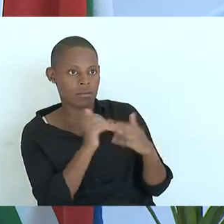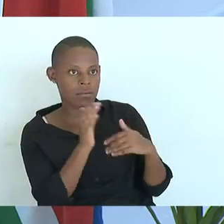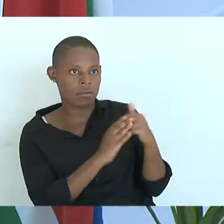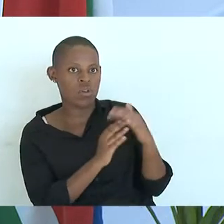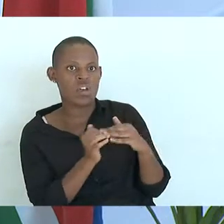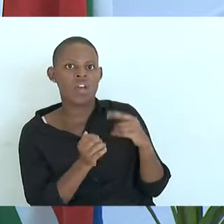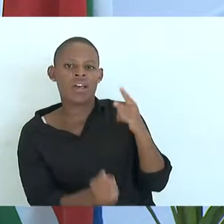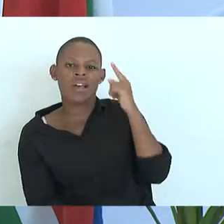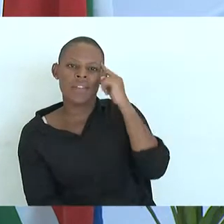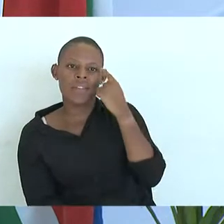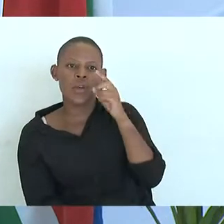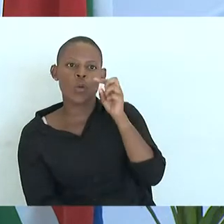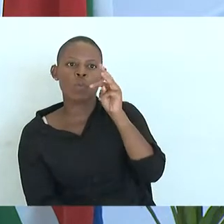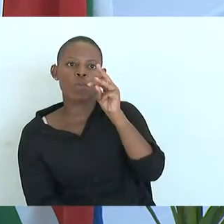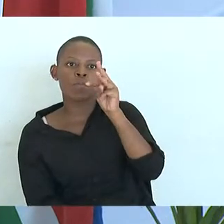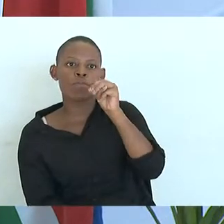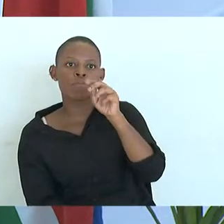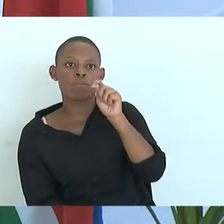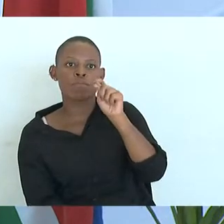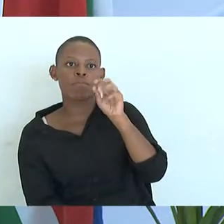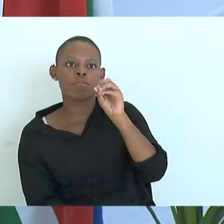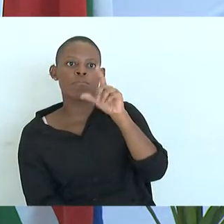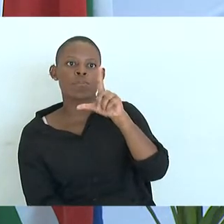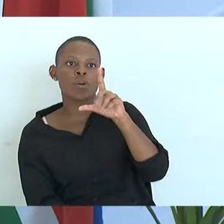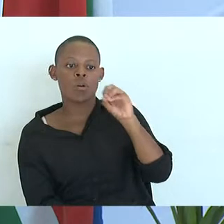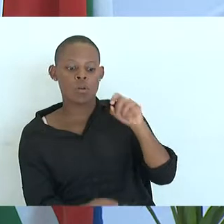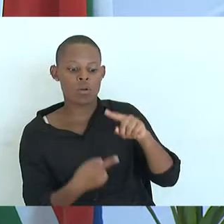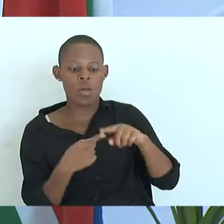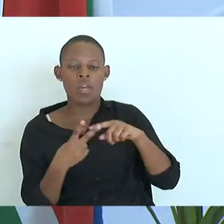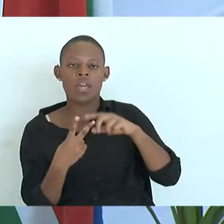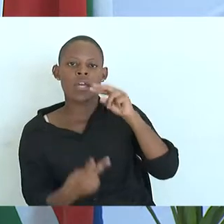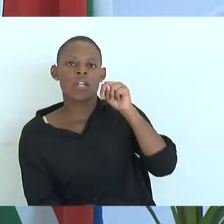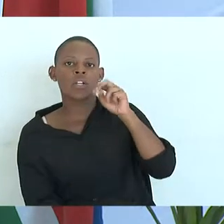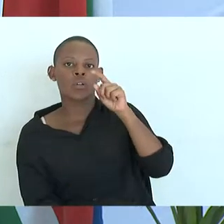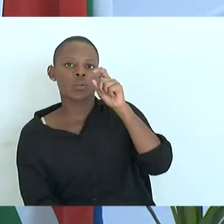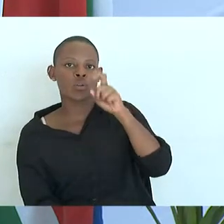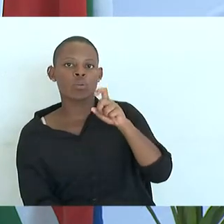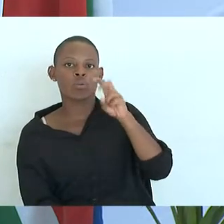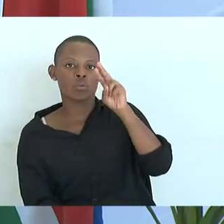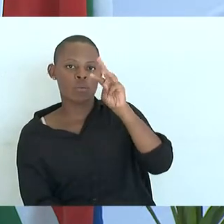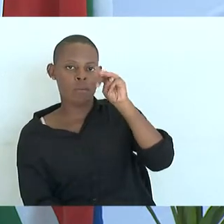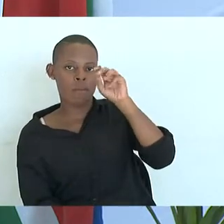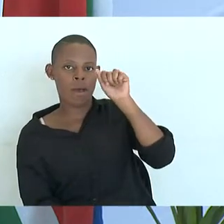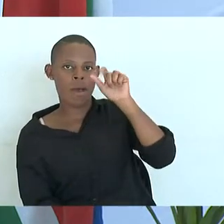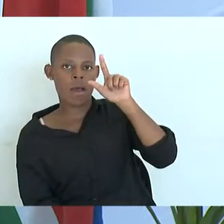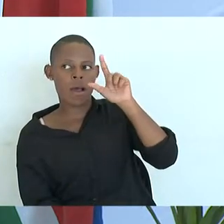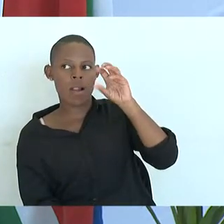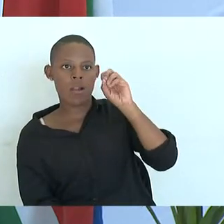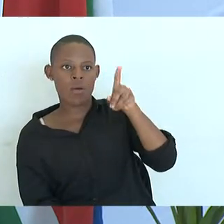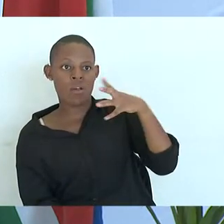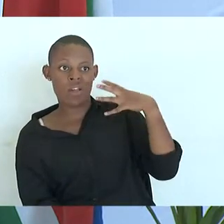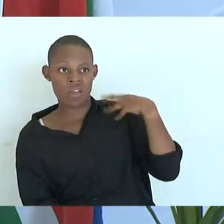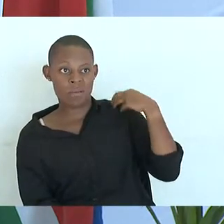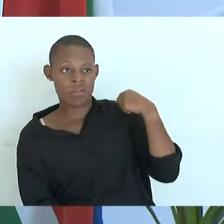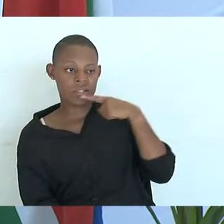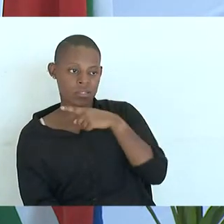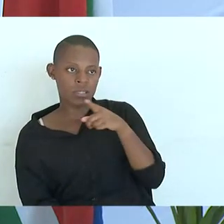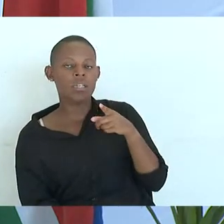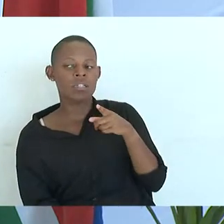nomntolo mangibheka. Angingangeni ke kulo. Udaba lwe red tape usisi